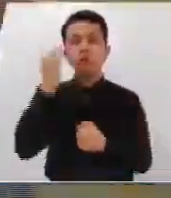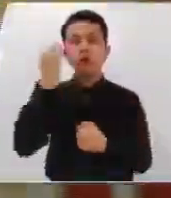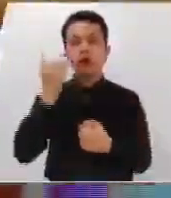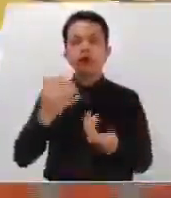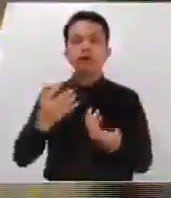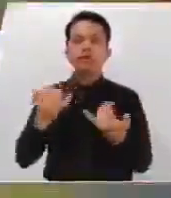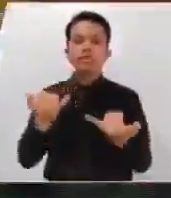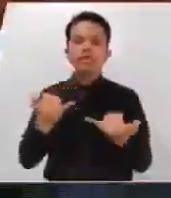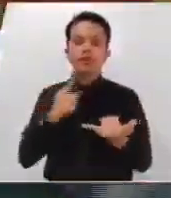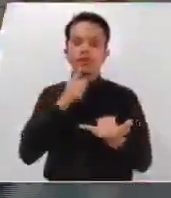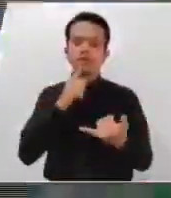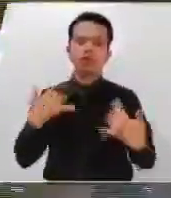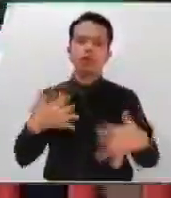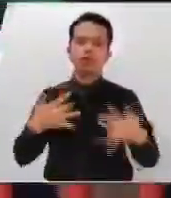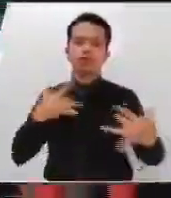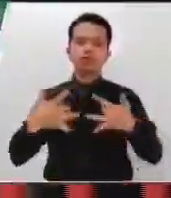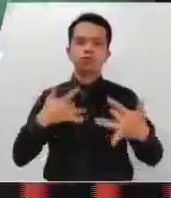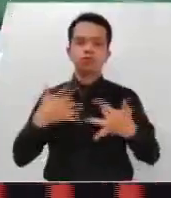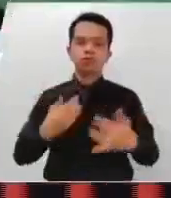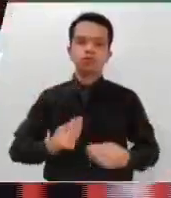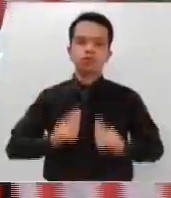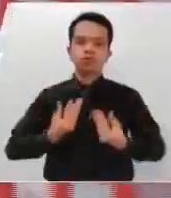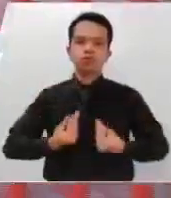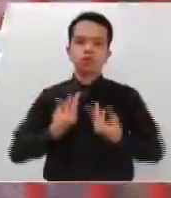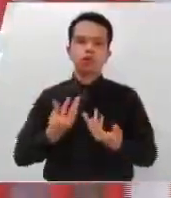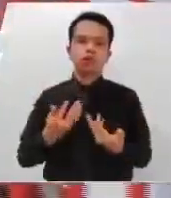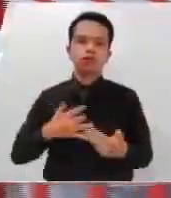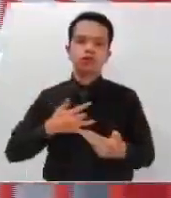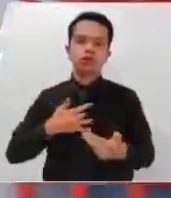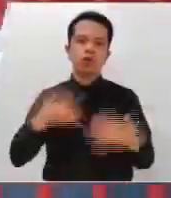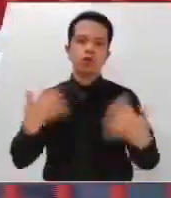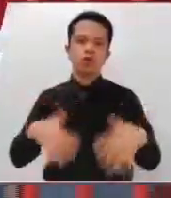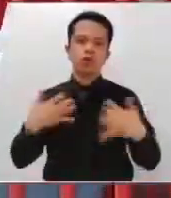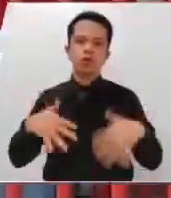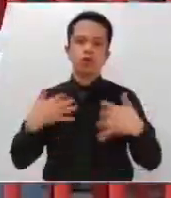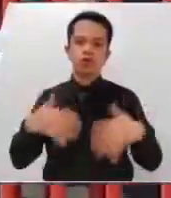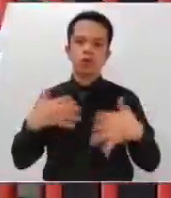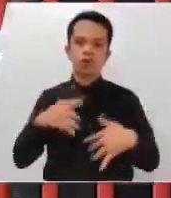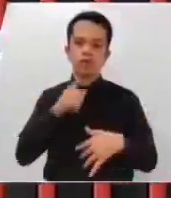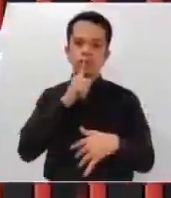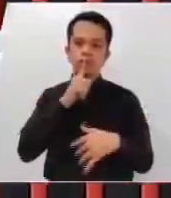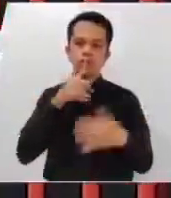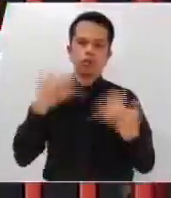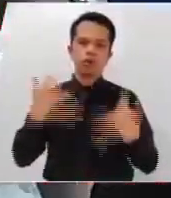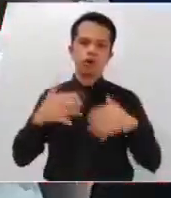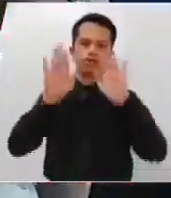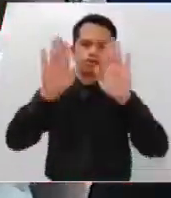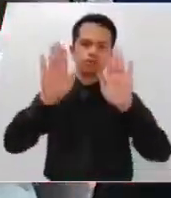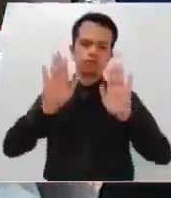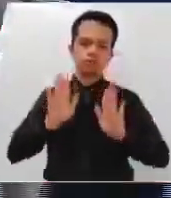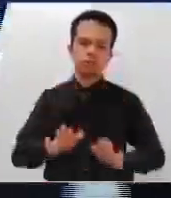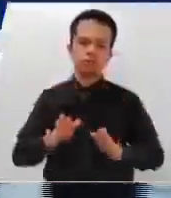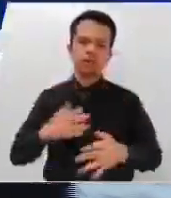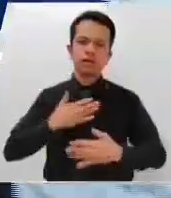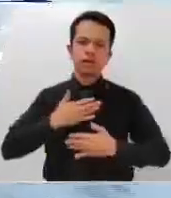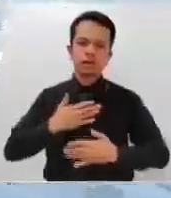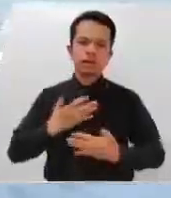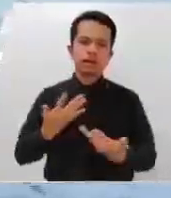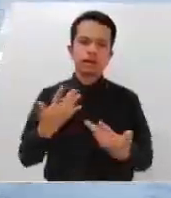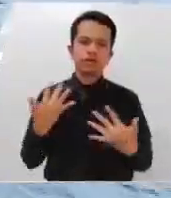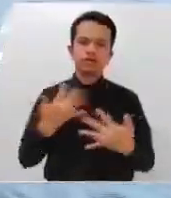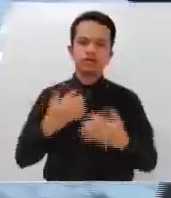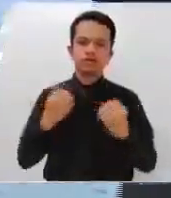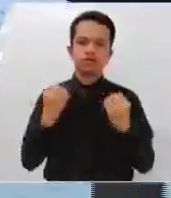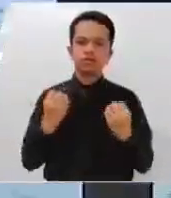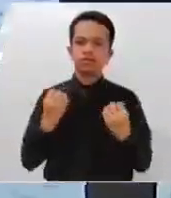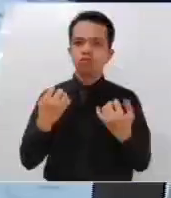adrenaline rush na ibinibigay nito. Grabe talaga yung ride na yun. Talagang makapigil hininga. Pero kung ang